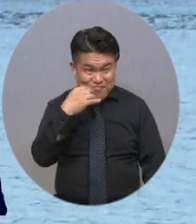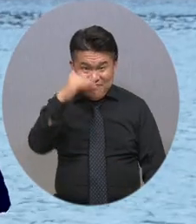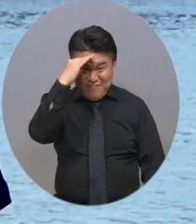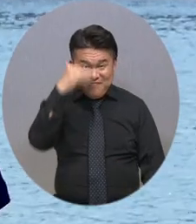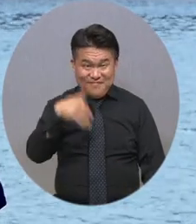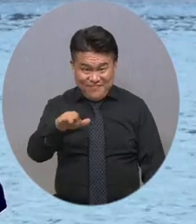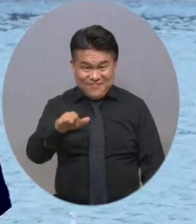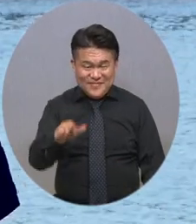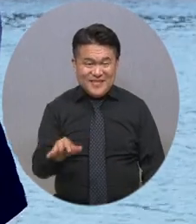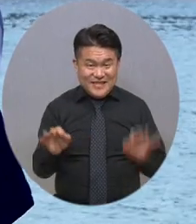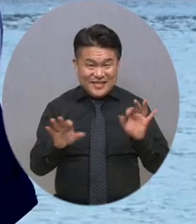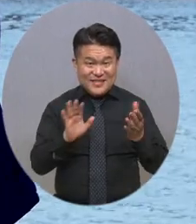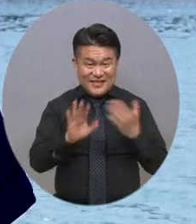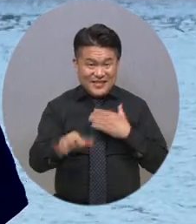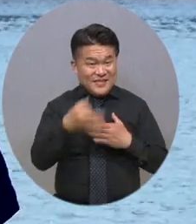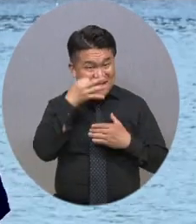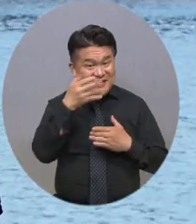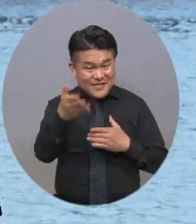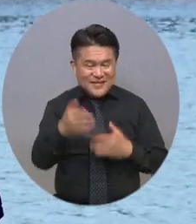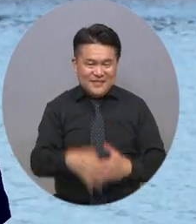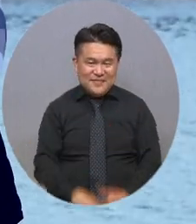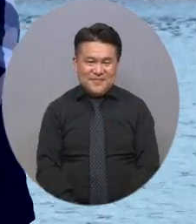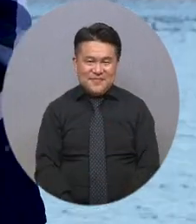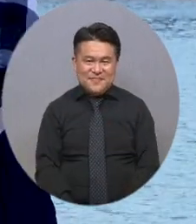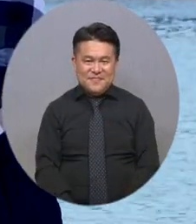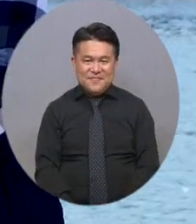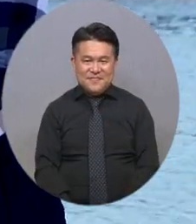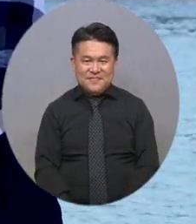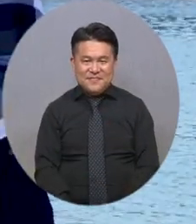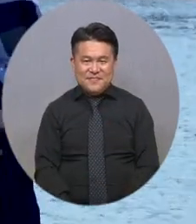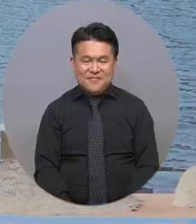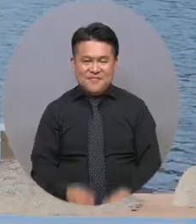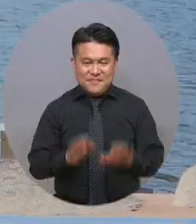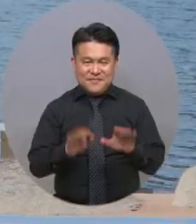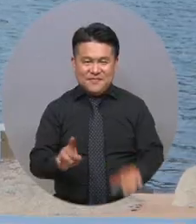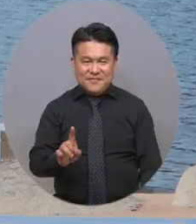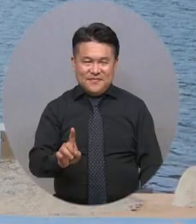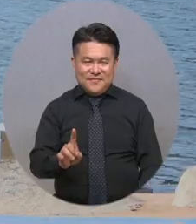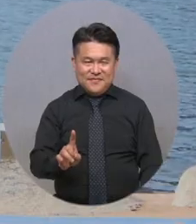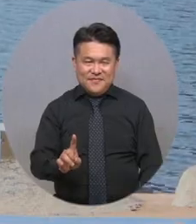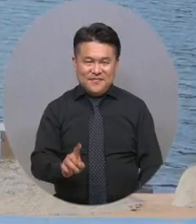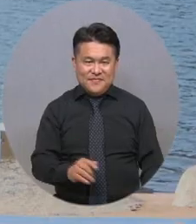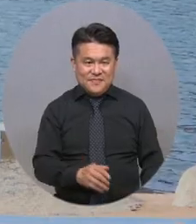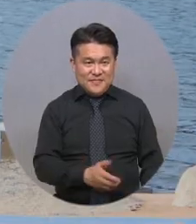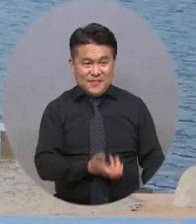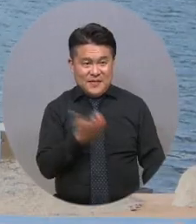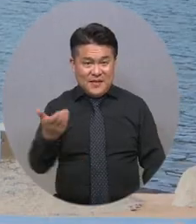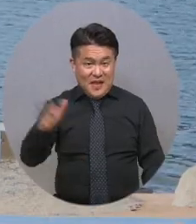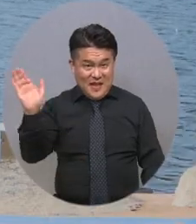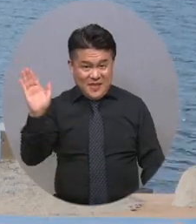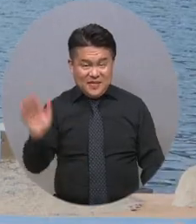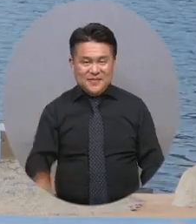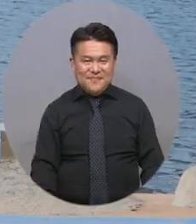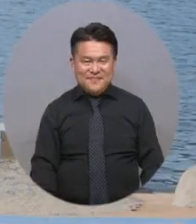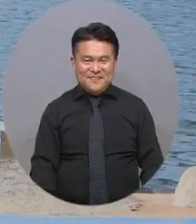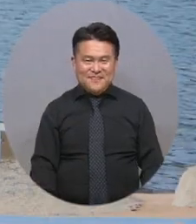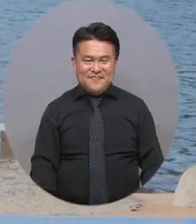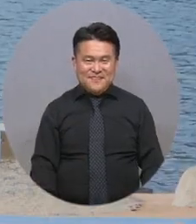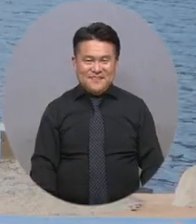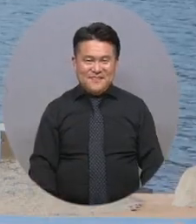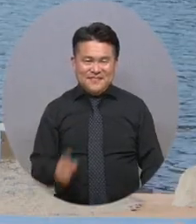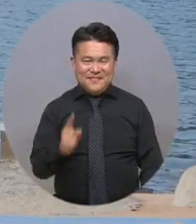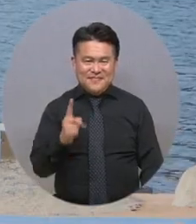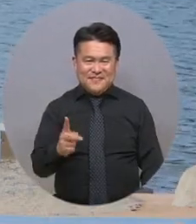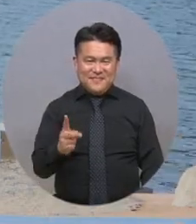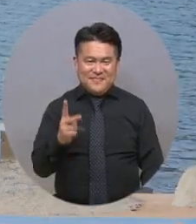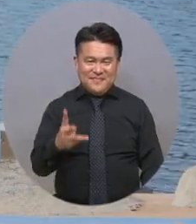있는지 잠시 후에 꼼꼼히 살펴보도록 하겠습니다. 자 그럼 우리 이동 스튜디오로 옮겨볼까요? 네. 자